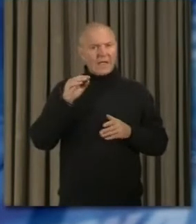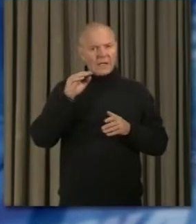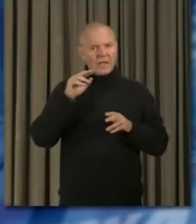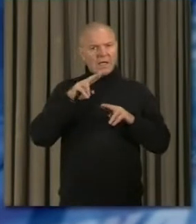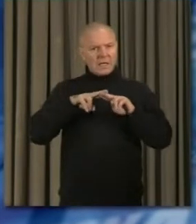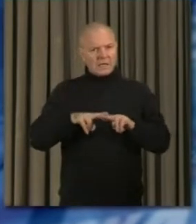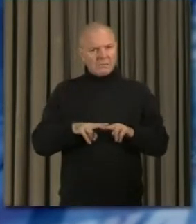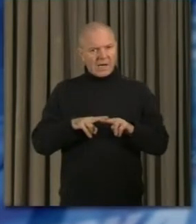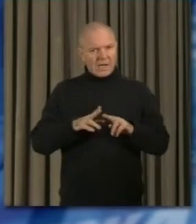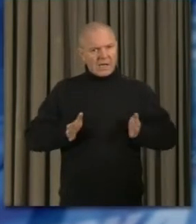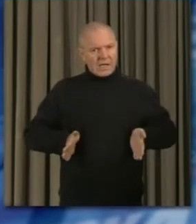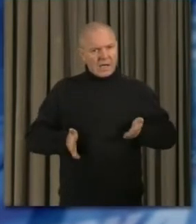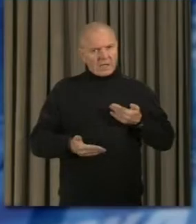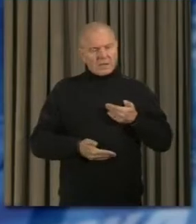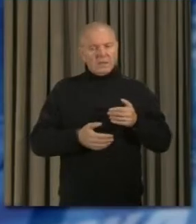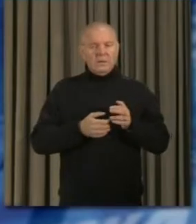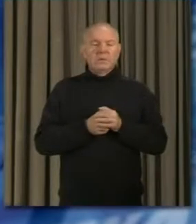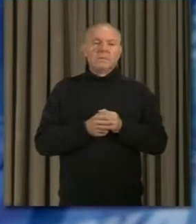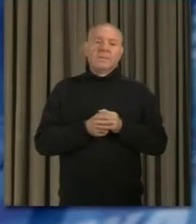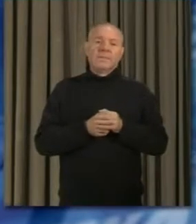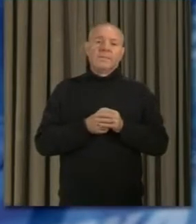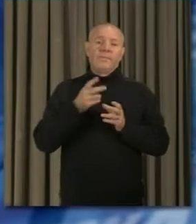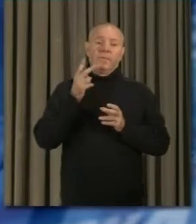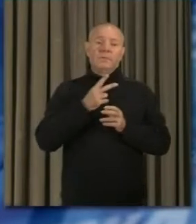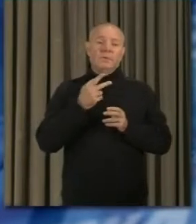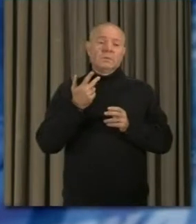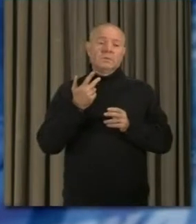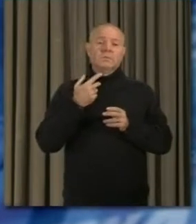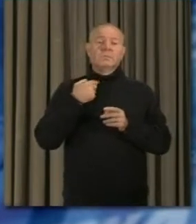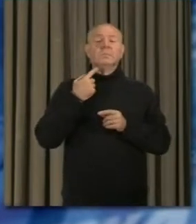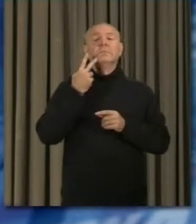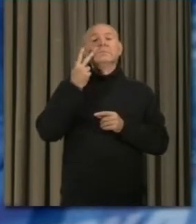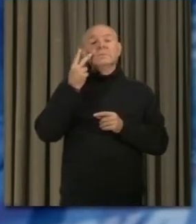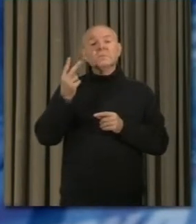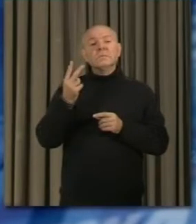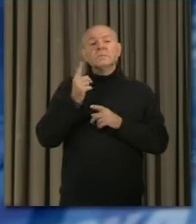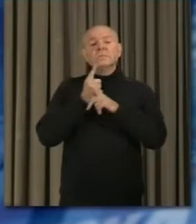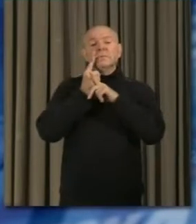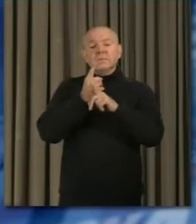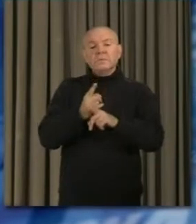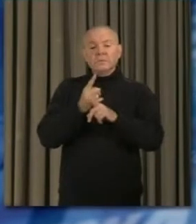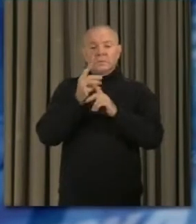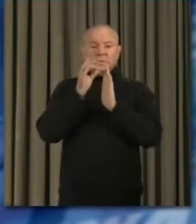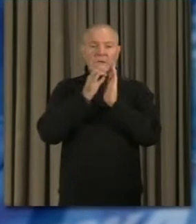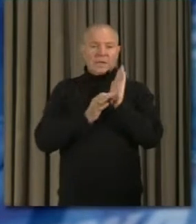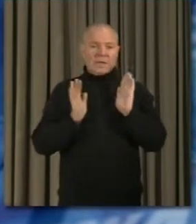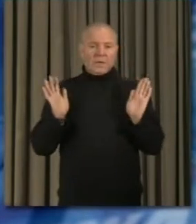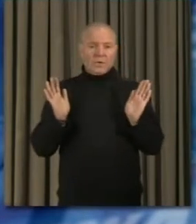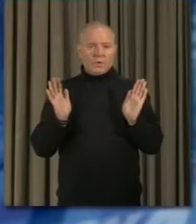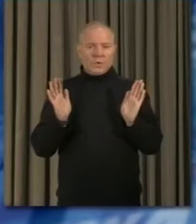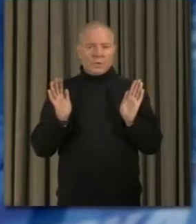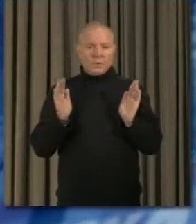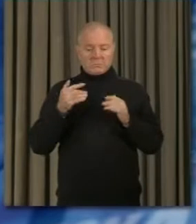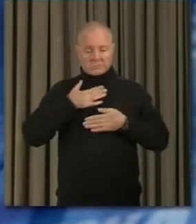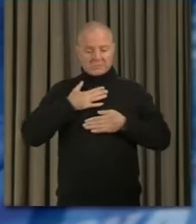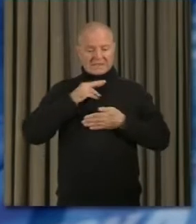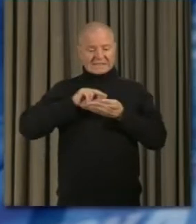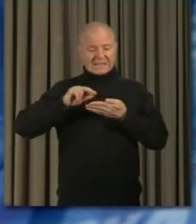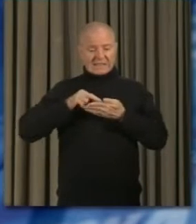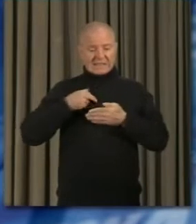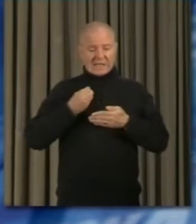Naturalmente, osservando tutte le modalità che ci sono e che vengono dettate non dal circolo o dal segretario o dalla